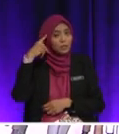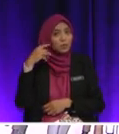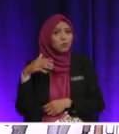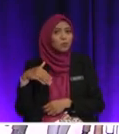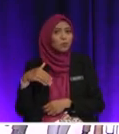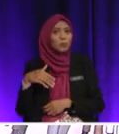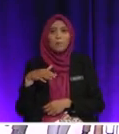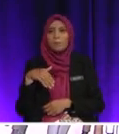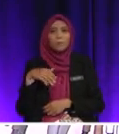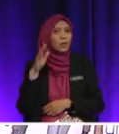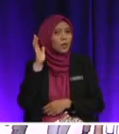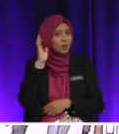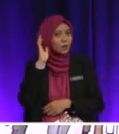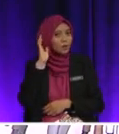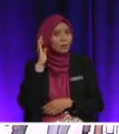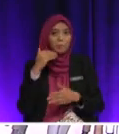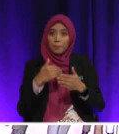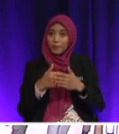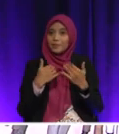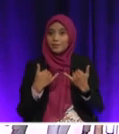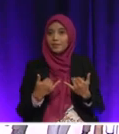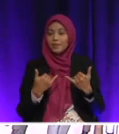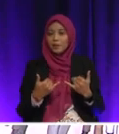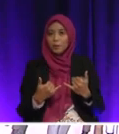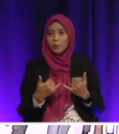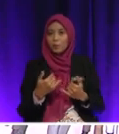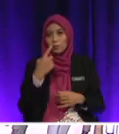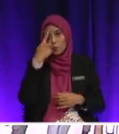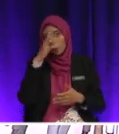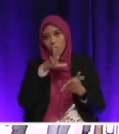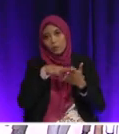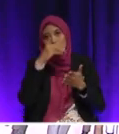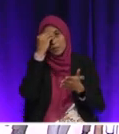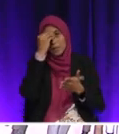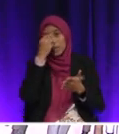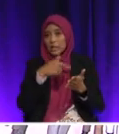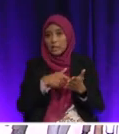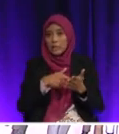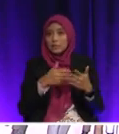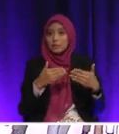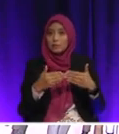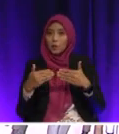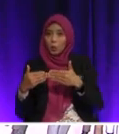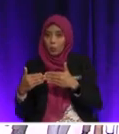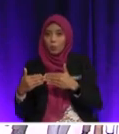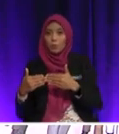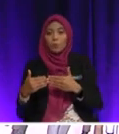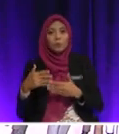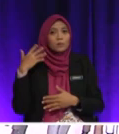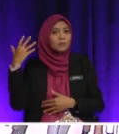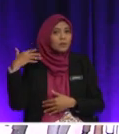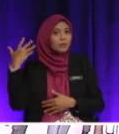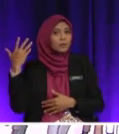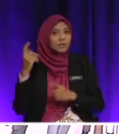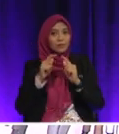dan ada yang masih bertahan hingga kini untuk menerangkan dengan lebih lanjut kita bersama dengan Pembelajaran mata pelajaran sejarah tingkatan